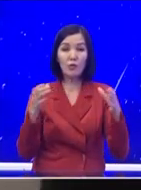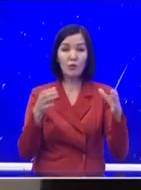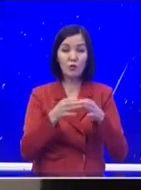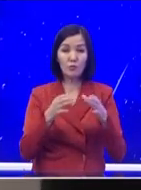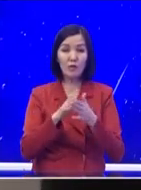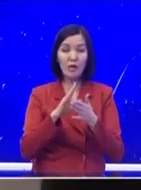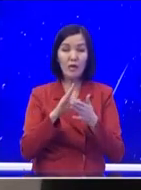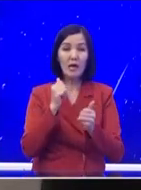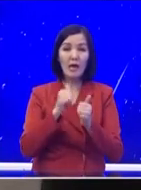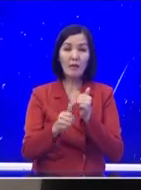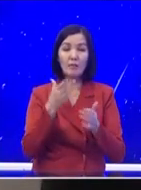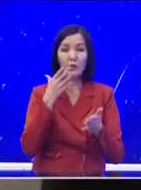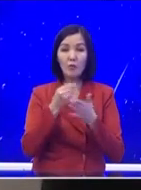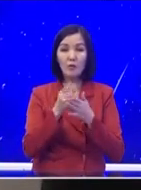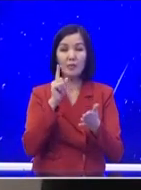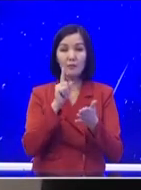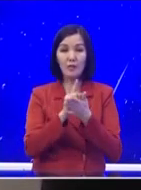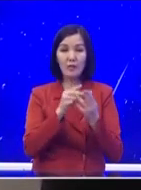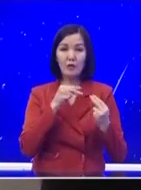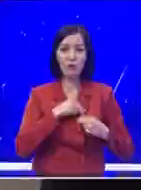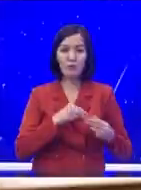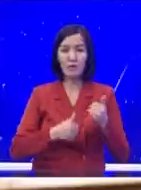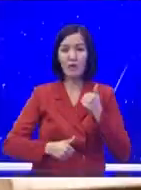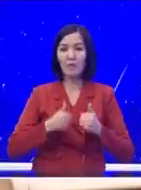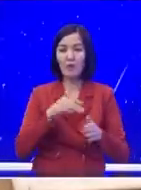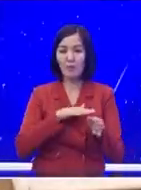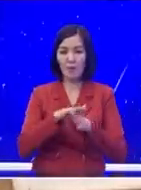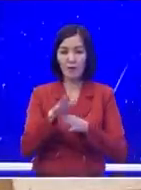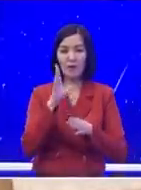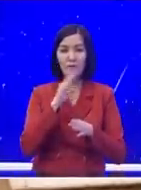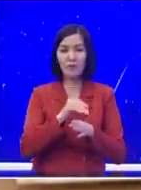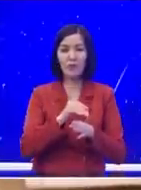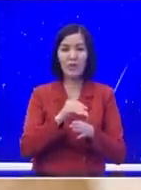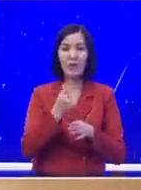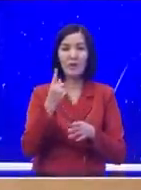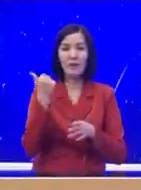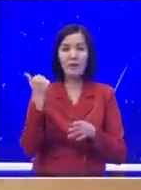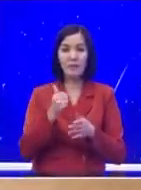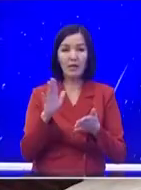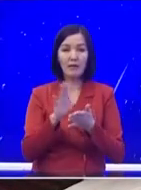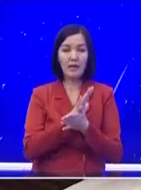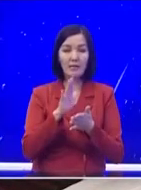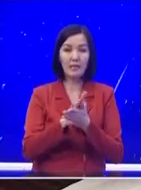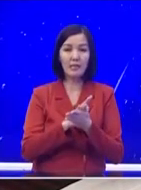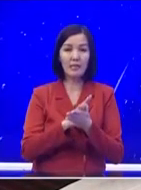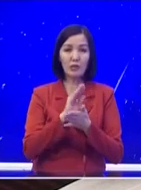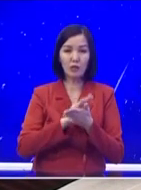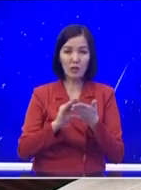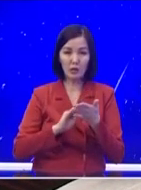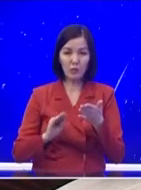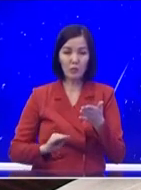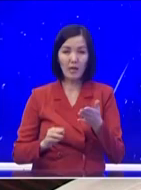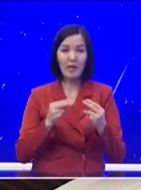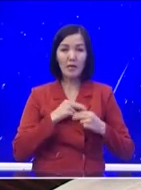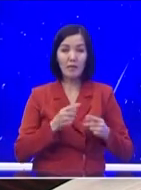ұйытқысы. Әрбірінің өзіне бөлінген міндеті бар, абыроймен атқарып жүрген. Апталық газеттің жарқырап мәнді мазмұнды шығуында олардың